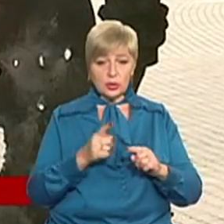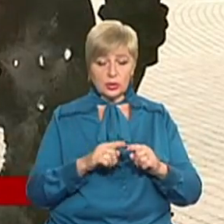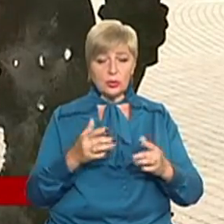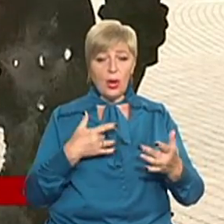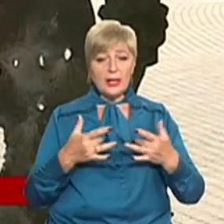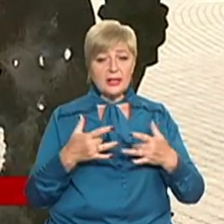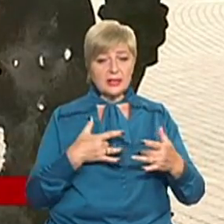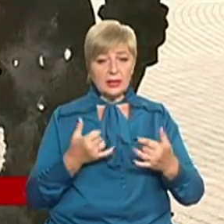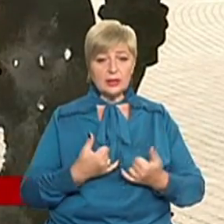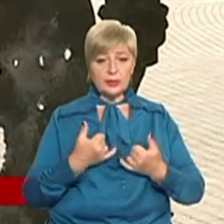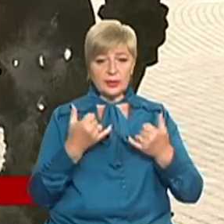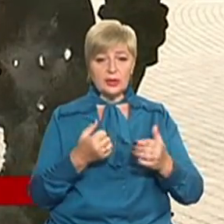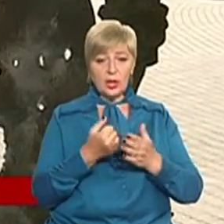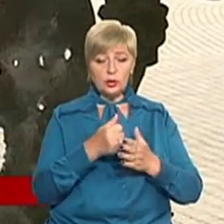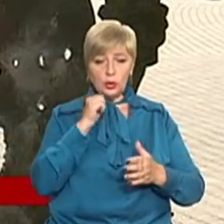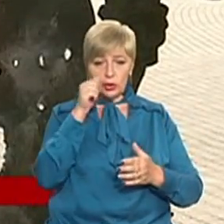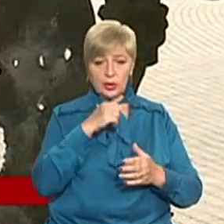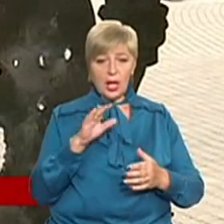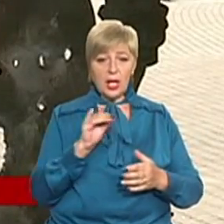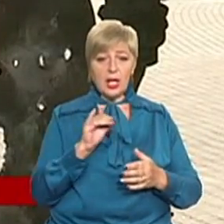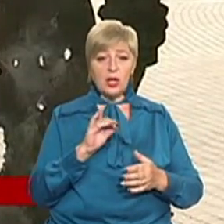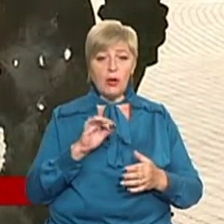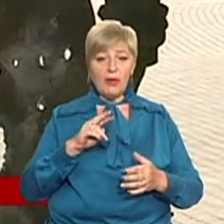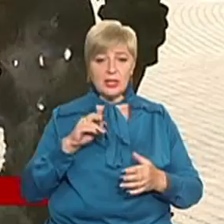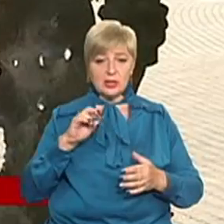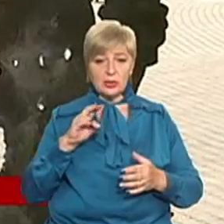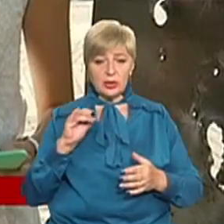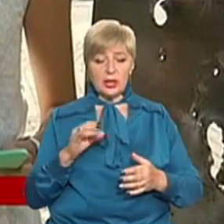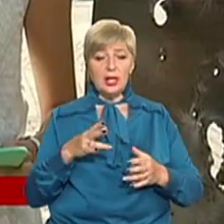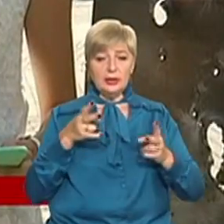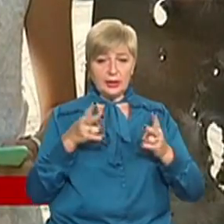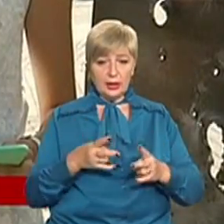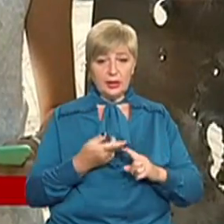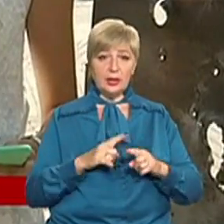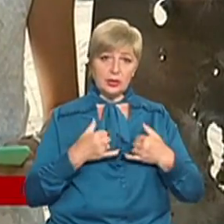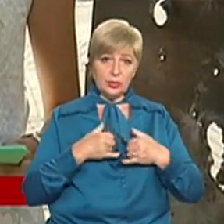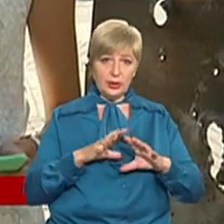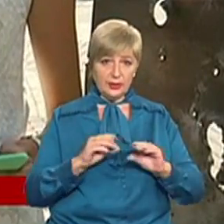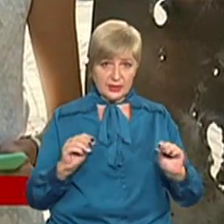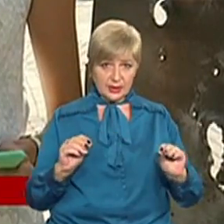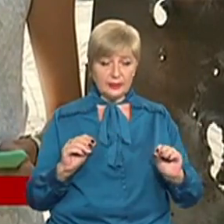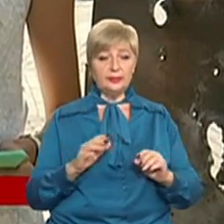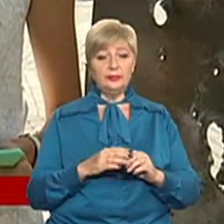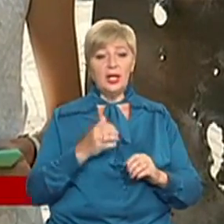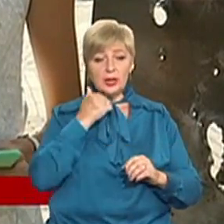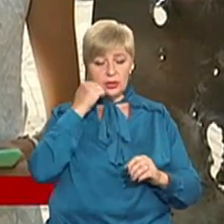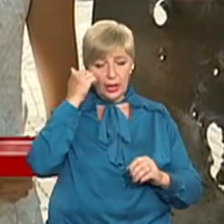інсталяцію приурочили до річниці Іловайської трагедії. На цьому в мене все. Лейло.